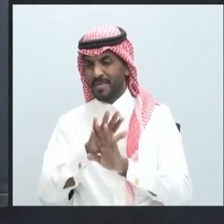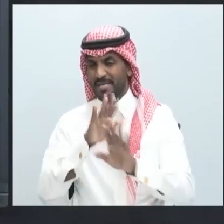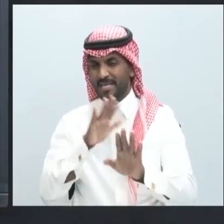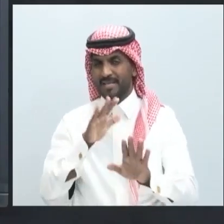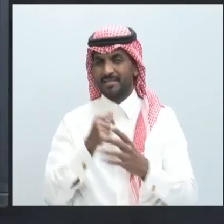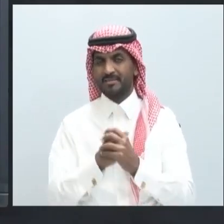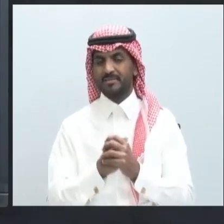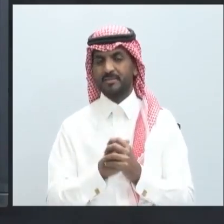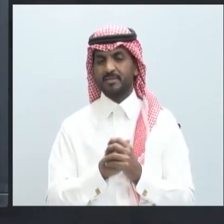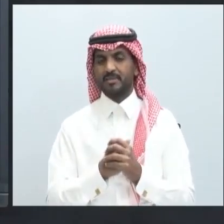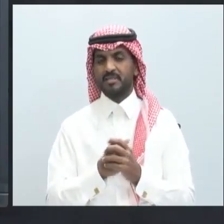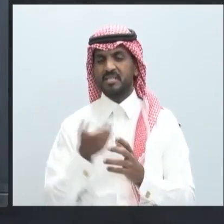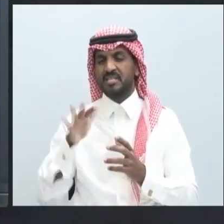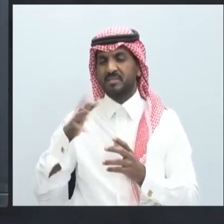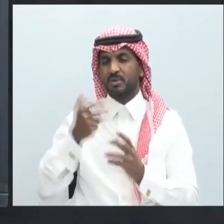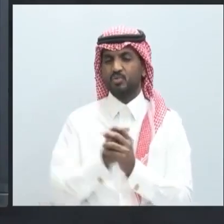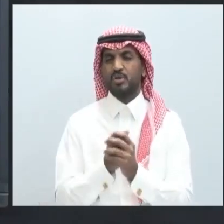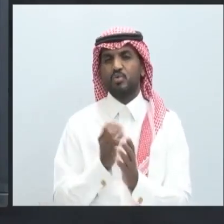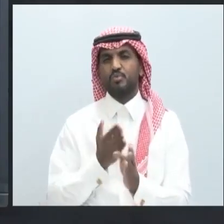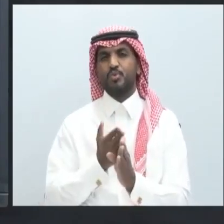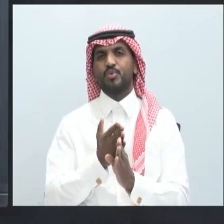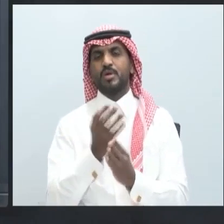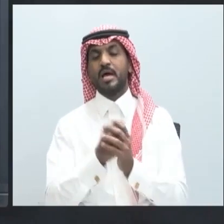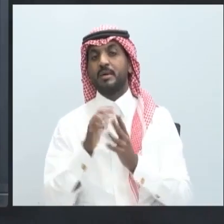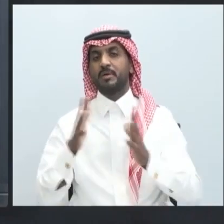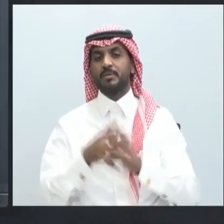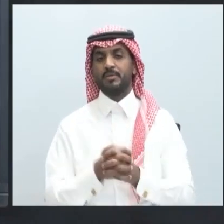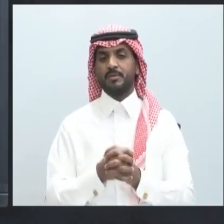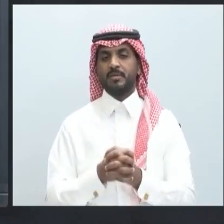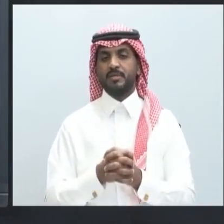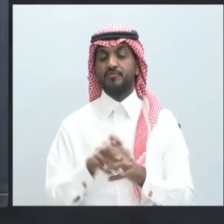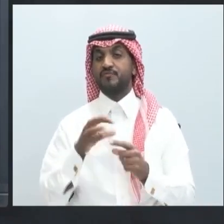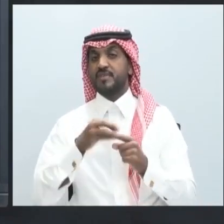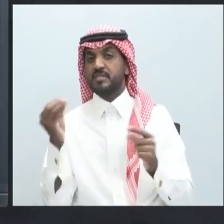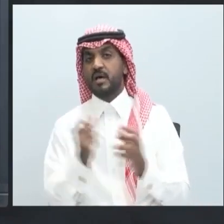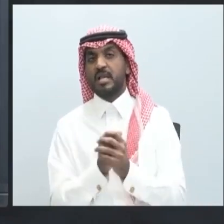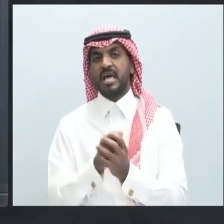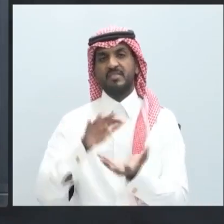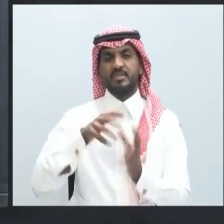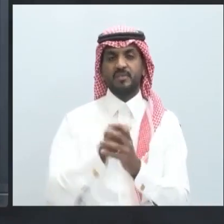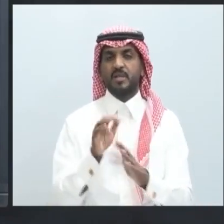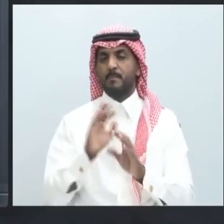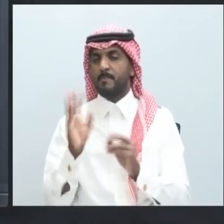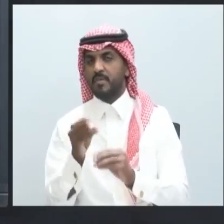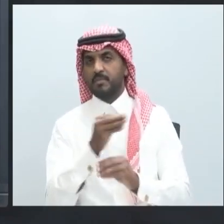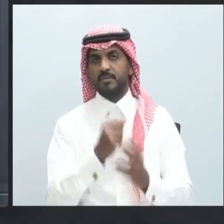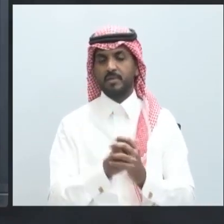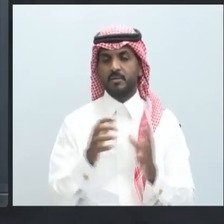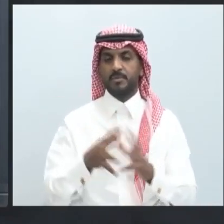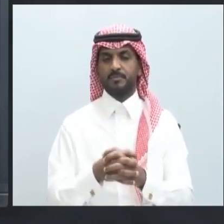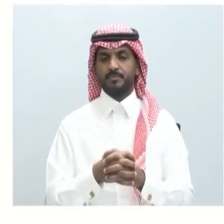بعضها البعض احتماليه حدوث العبور سوف تكون اكبر احتماليه انفصال هذه الصفات عن بعضها سوف تكون